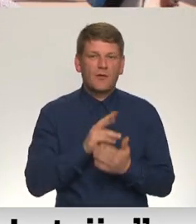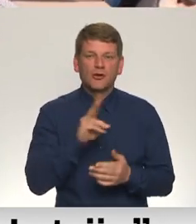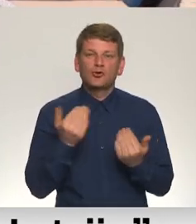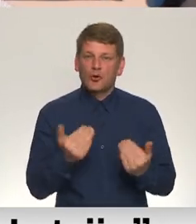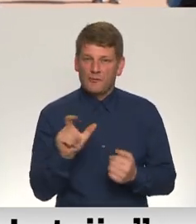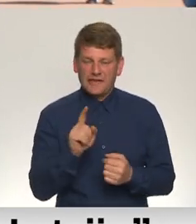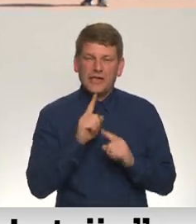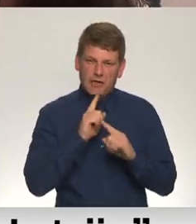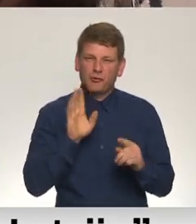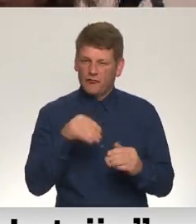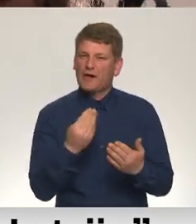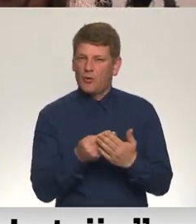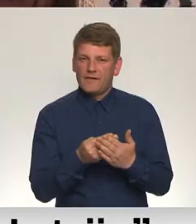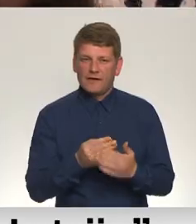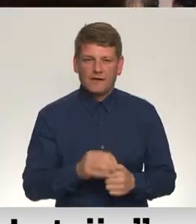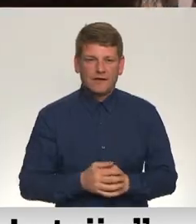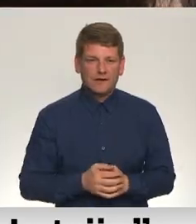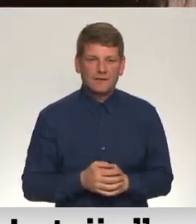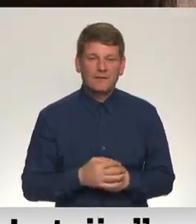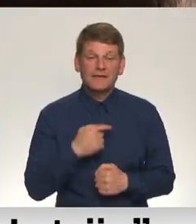domāju īpaši varam novērtēt.